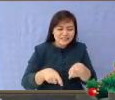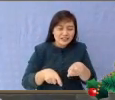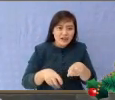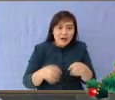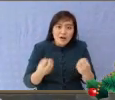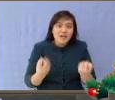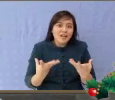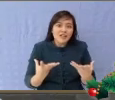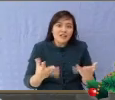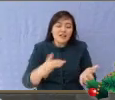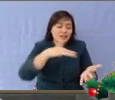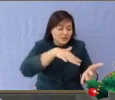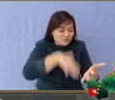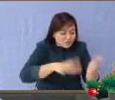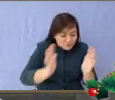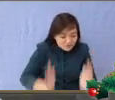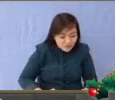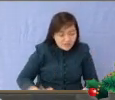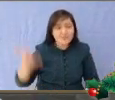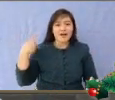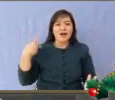pinag-aralan, blackout.